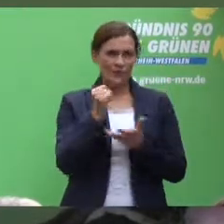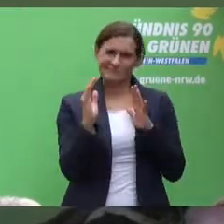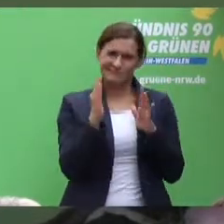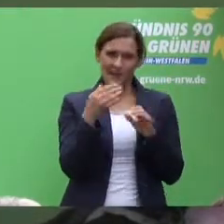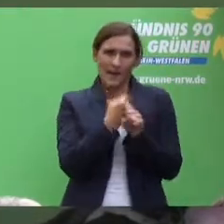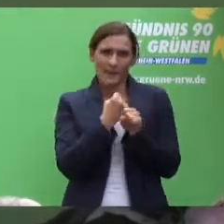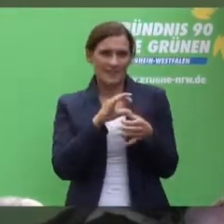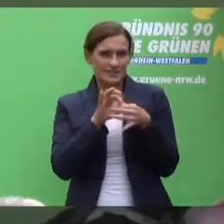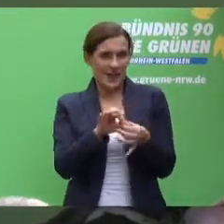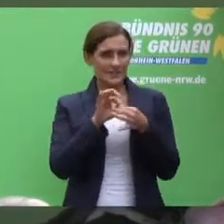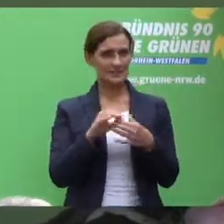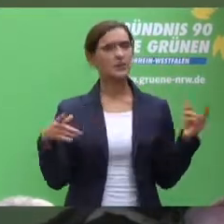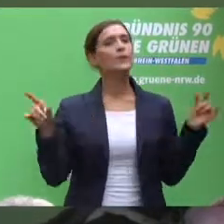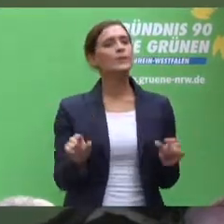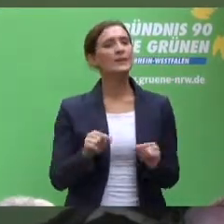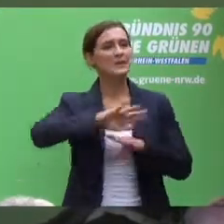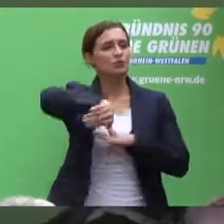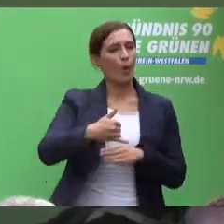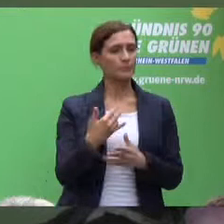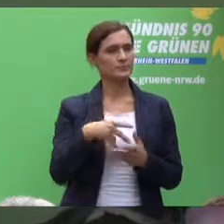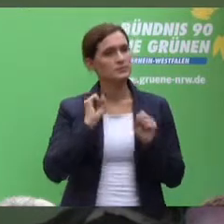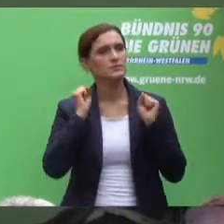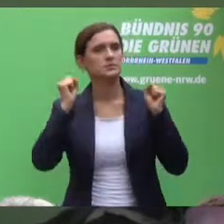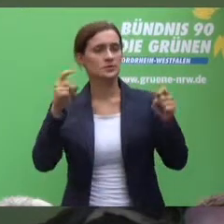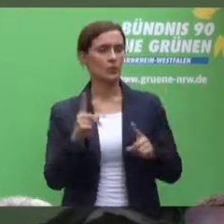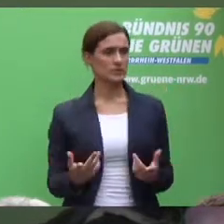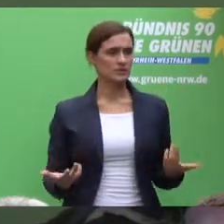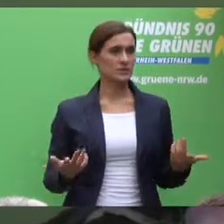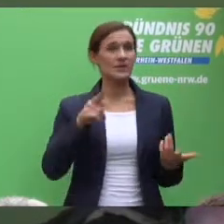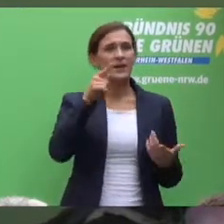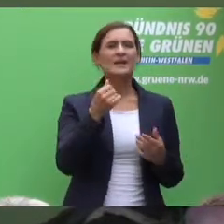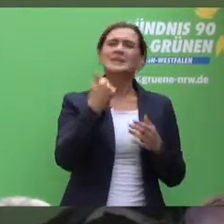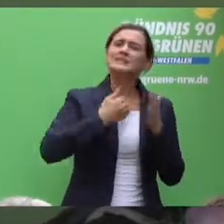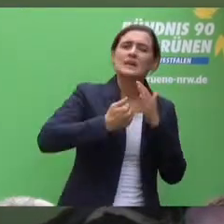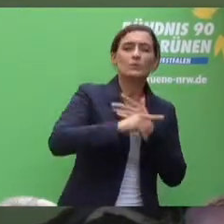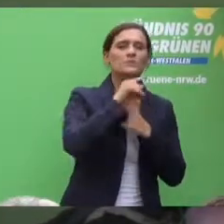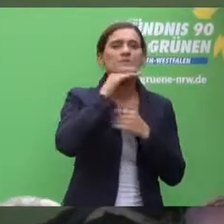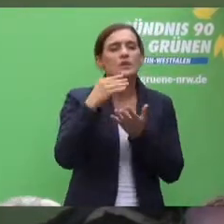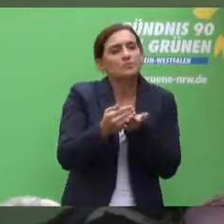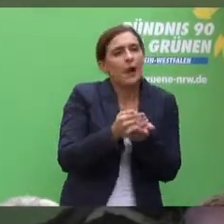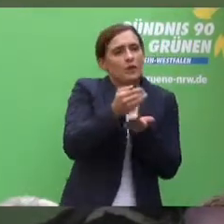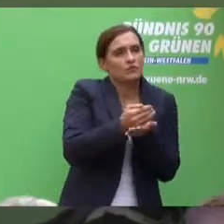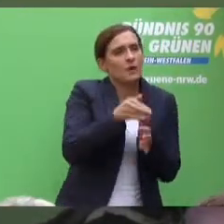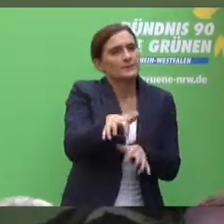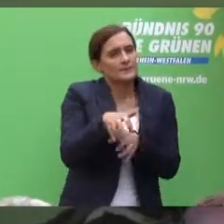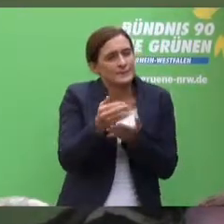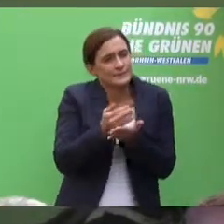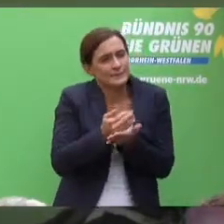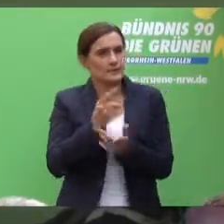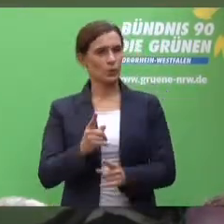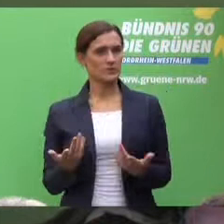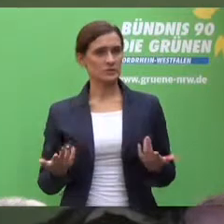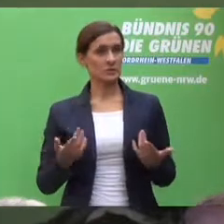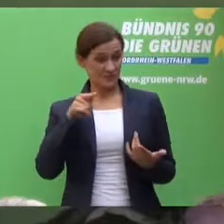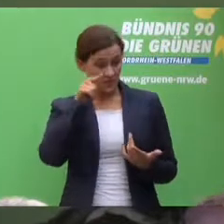in Minijobs und Ähnlichem untergebracht sind. Die jeden Cent umdrehen müssen. Deren Kinder möchte man